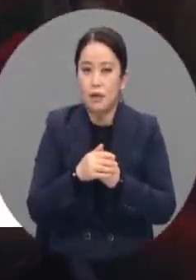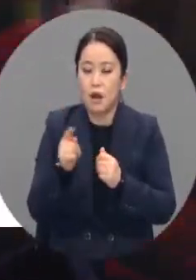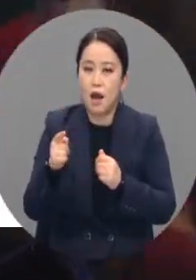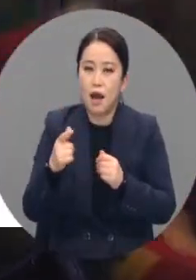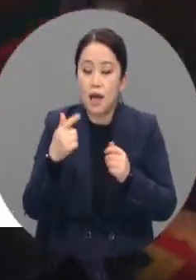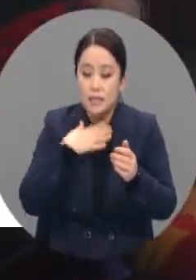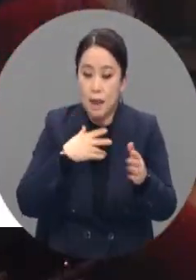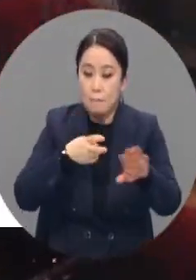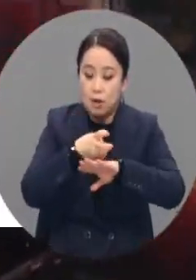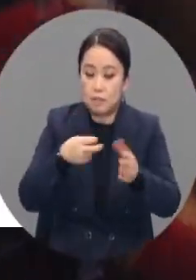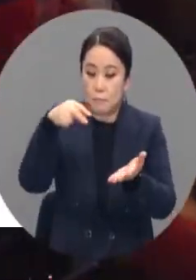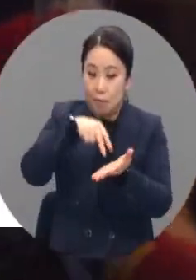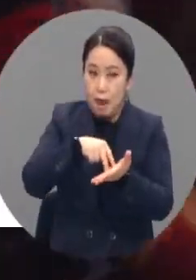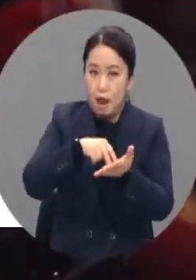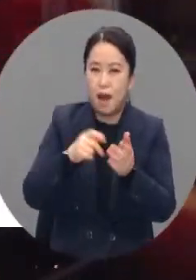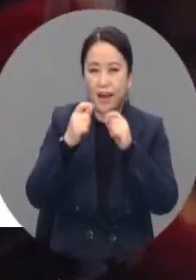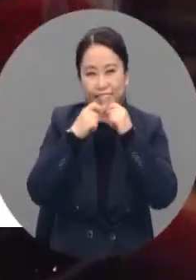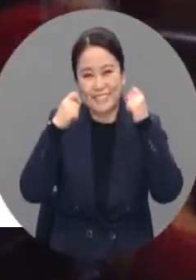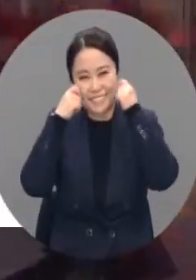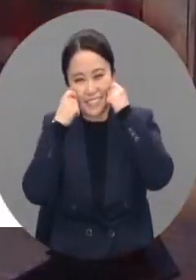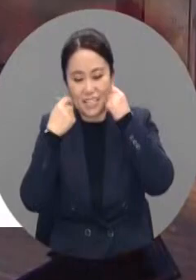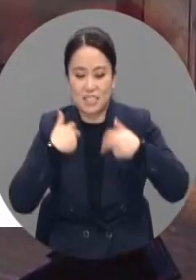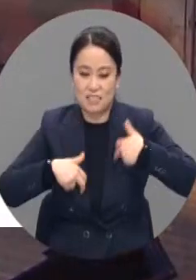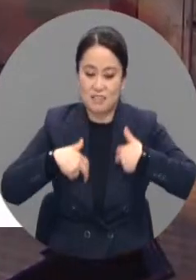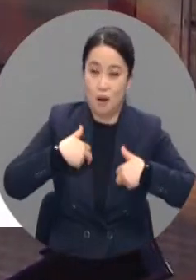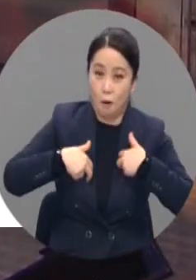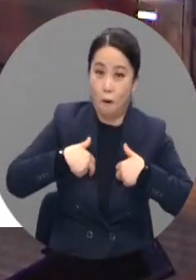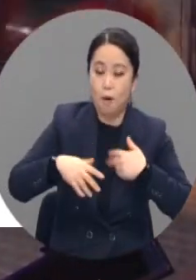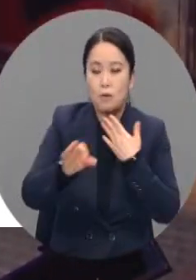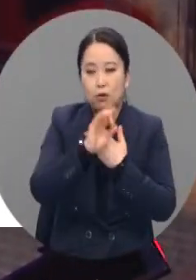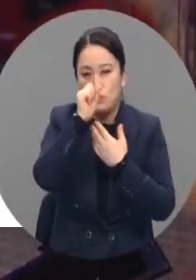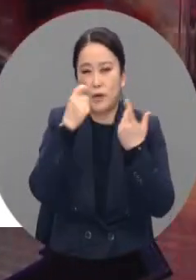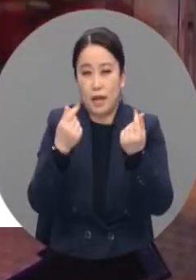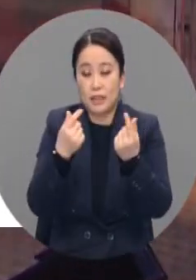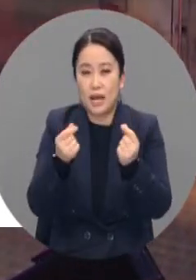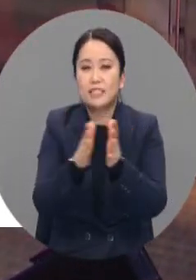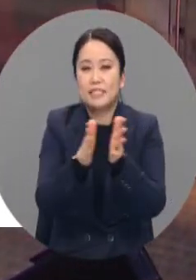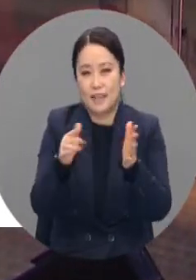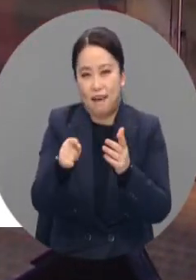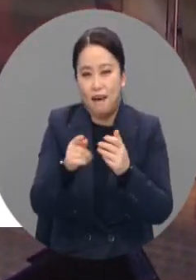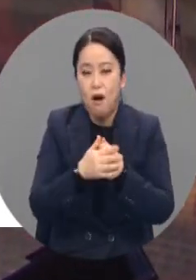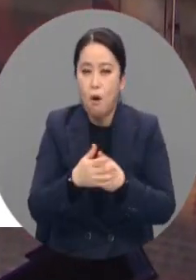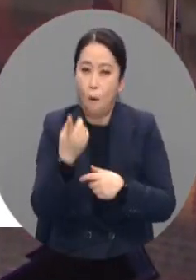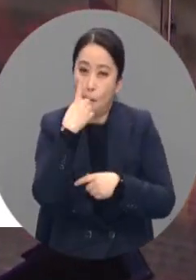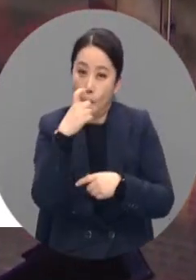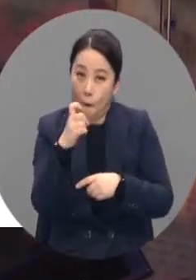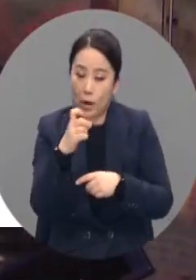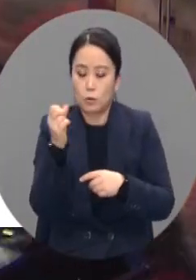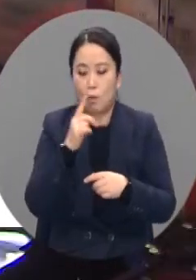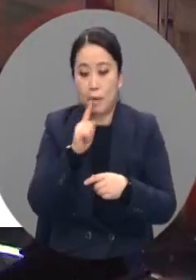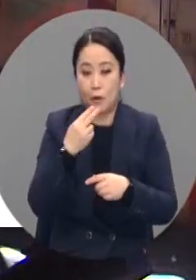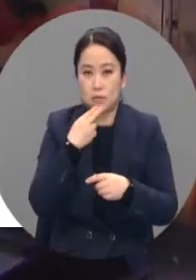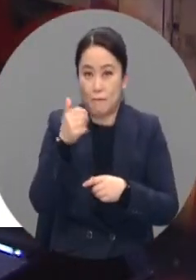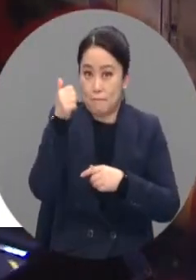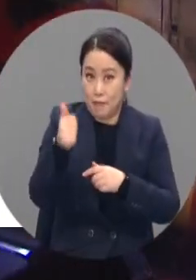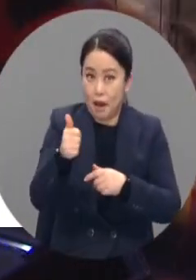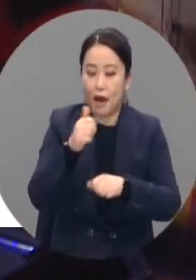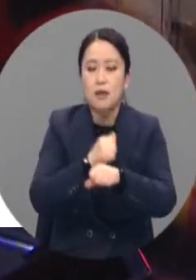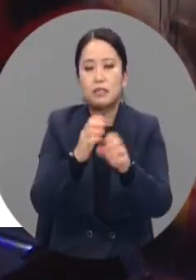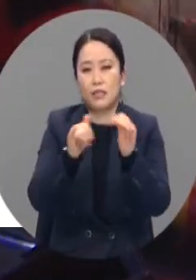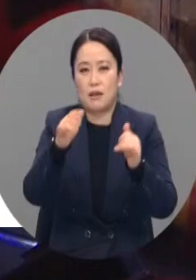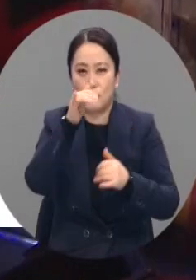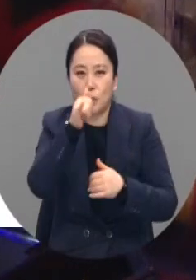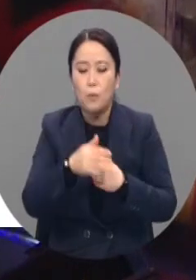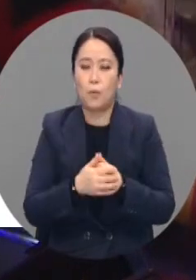마음으로 가셨으면 하는 마음에 이렇게 하게 됐습니다. 아, 되게 멋지다. 말 없이 그냥 엄지쳐 가시는 분들도 계셨고 되게 그런